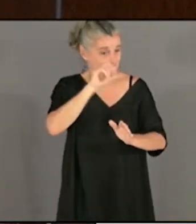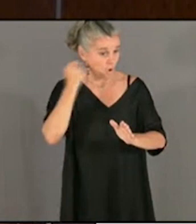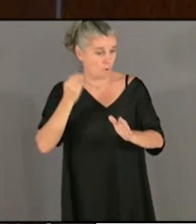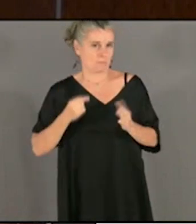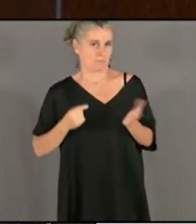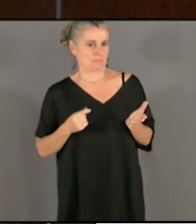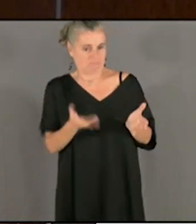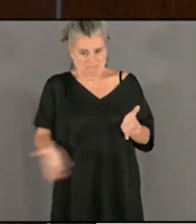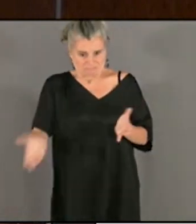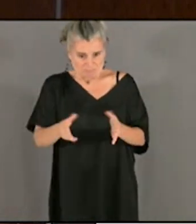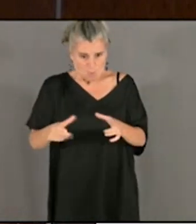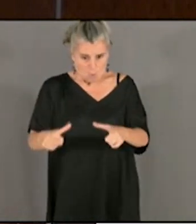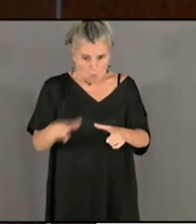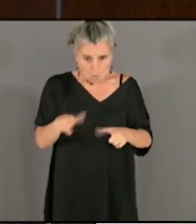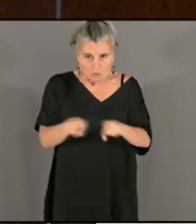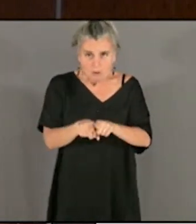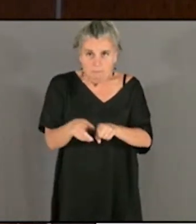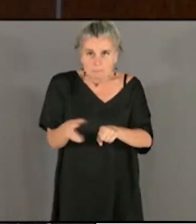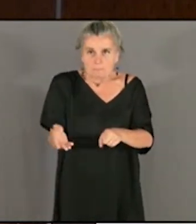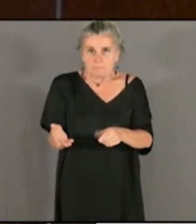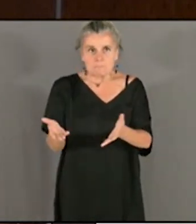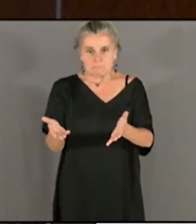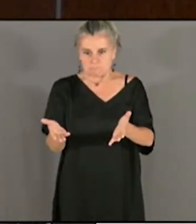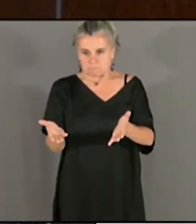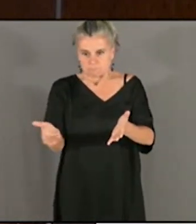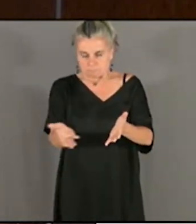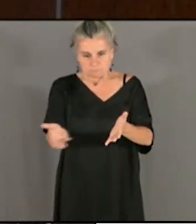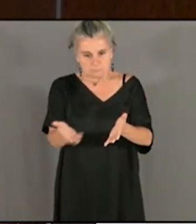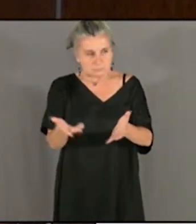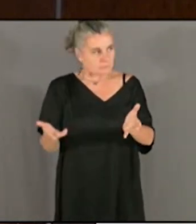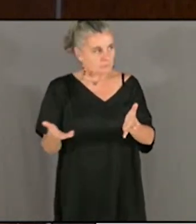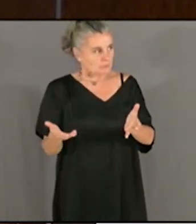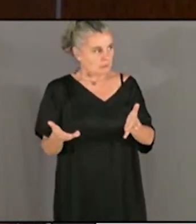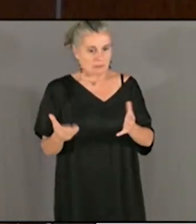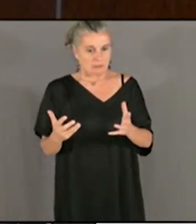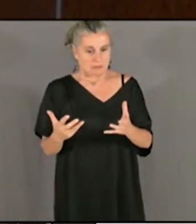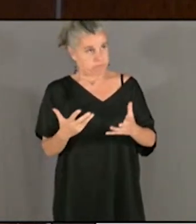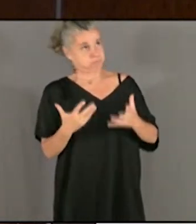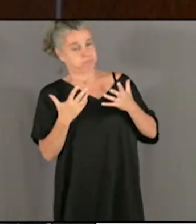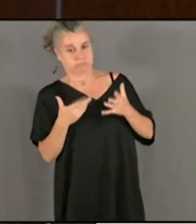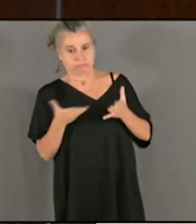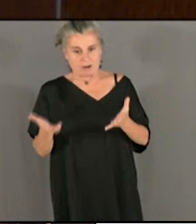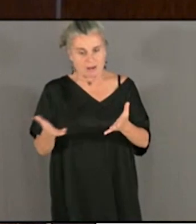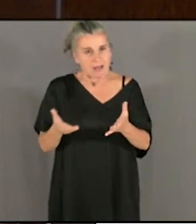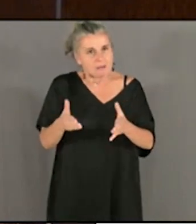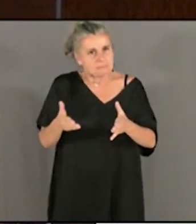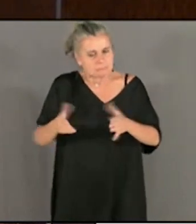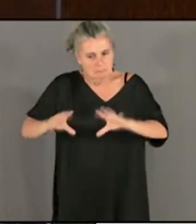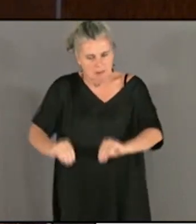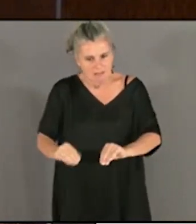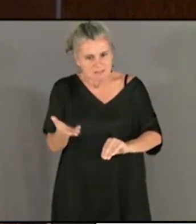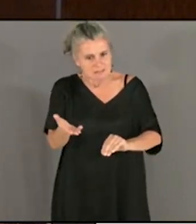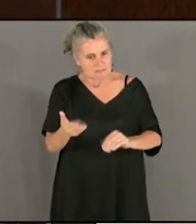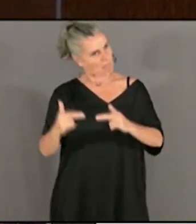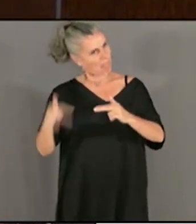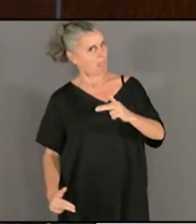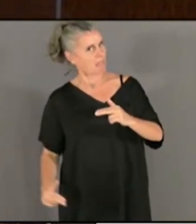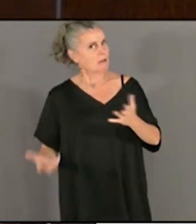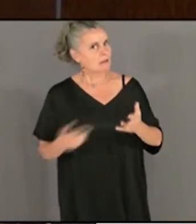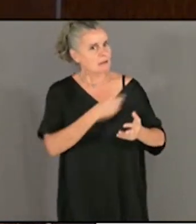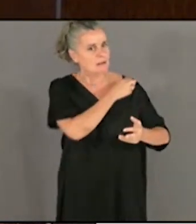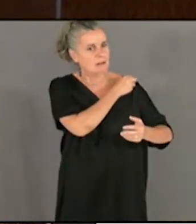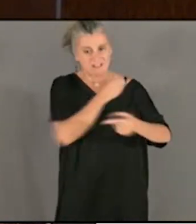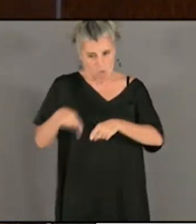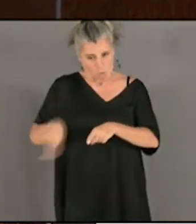ville et qui attendent depuis des années, alors qu'ils sont dans une situation économique et sociale extrêmement difficile, qui attendent un